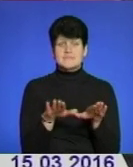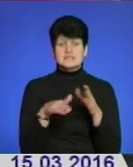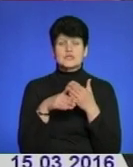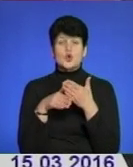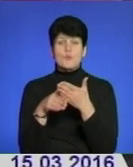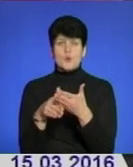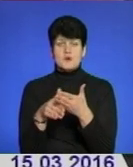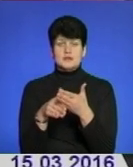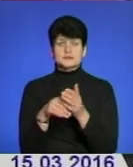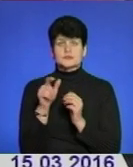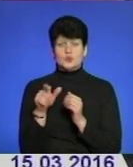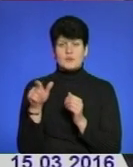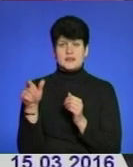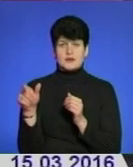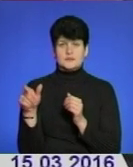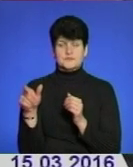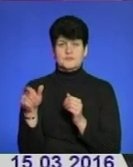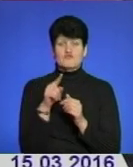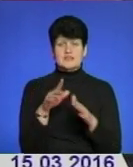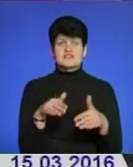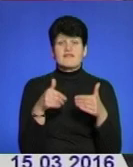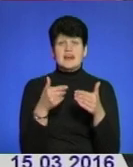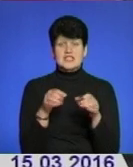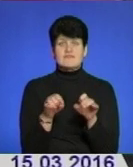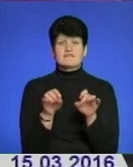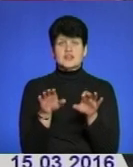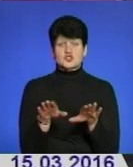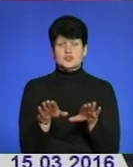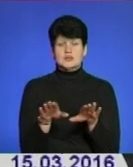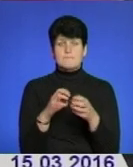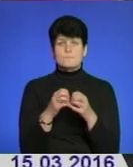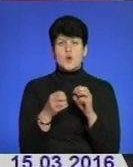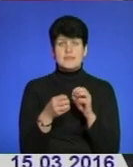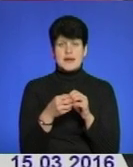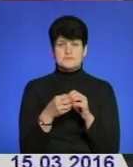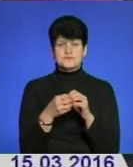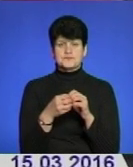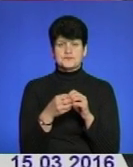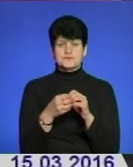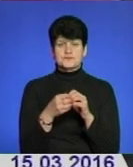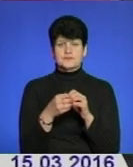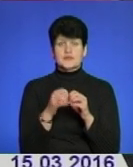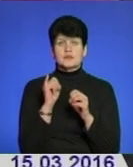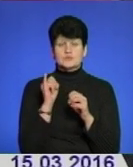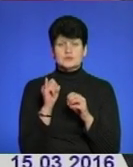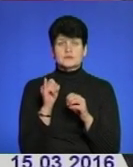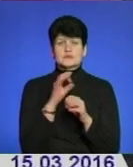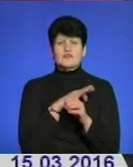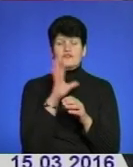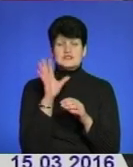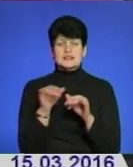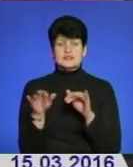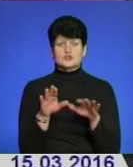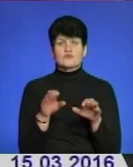допомагати громадянам в їх зверненні, вирішенні проблем. І будемо вживати всіх заходів, щоб вирішити